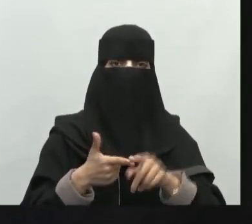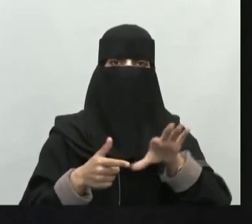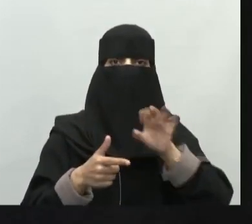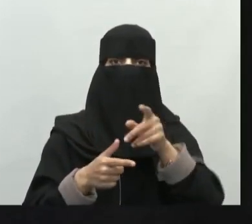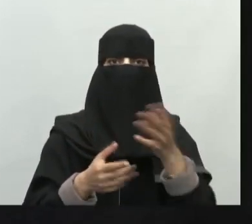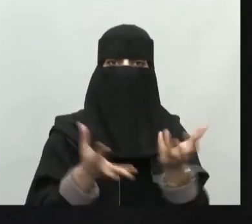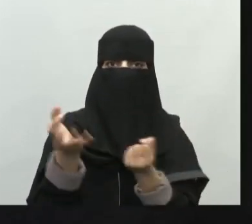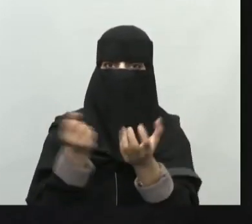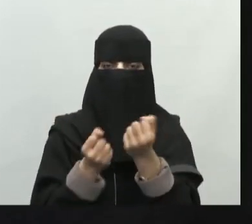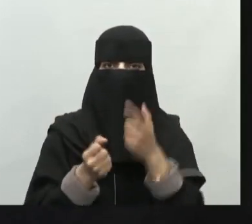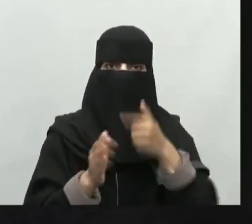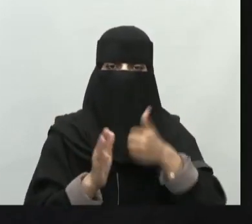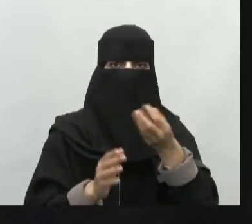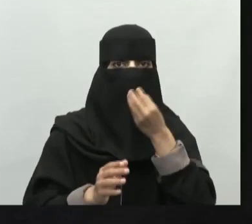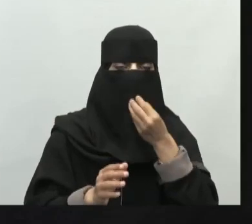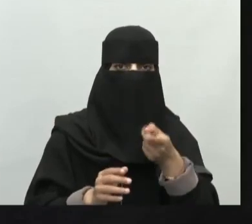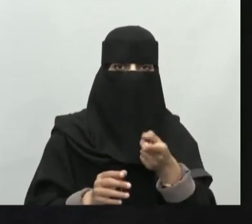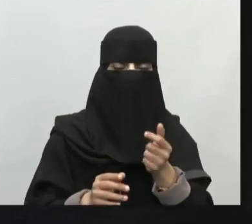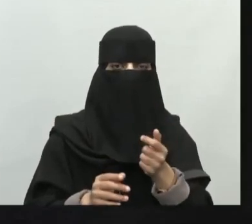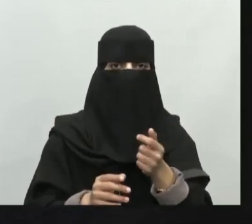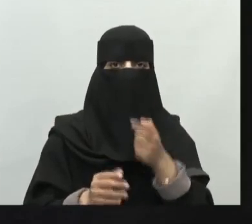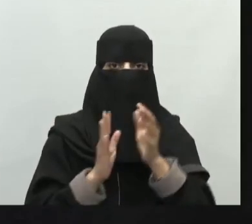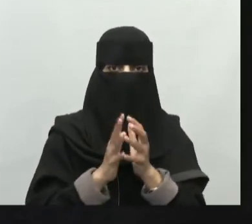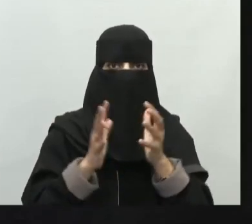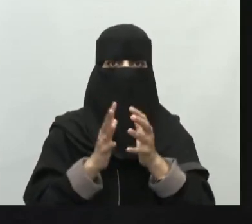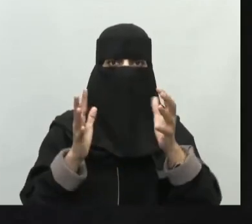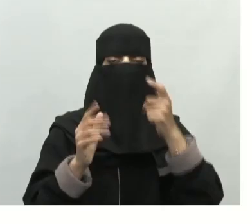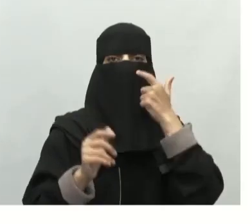حاجات الحيوانات لكي تتغذى وتنمو